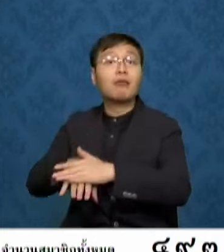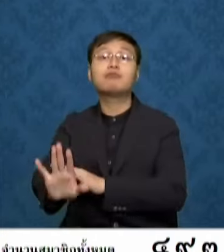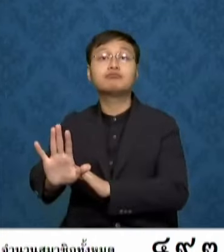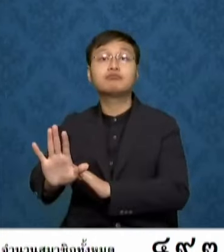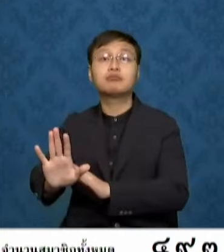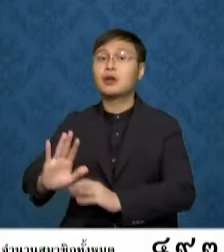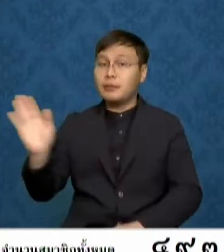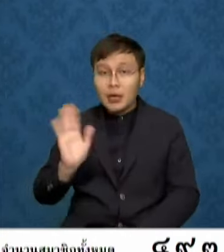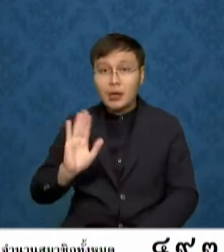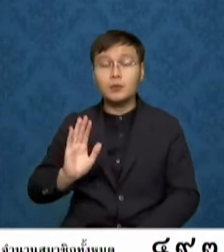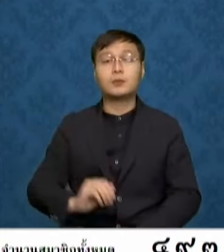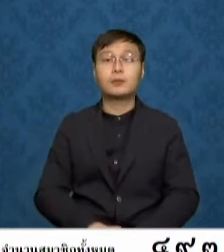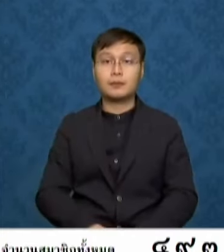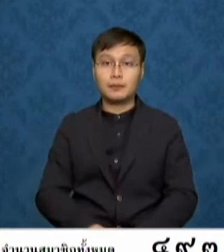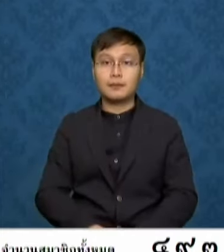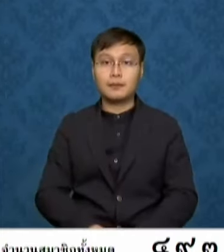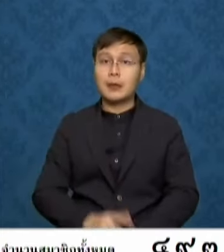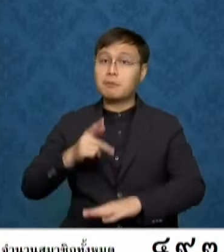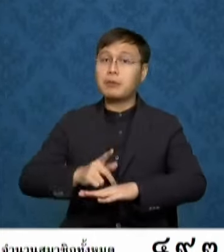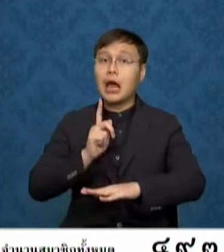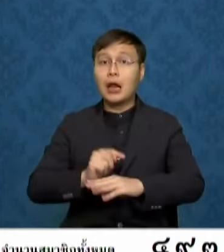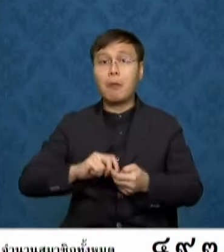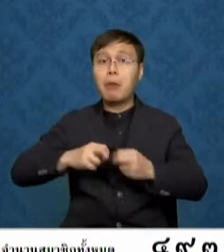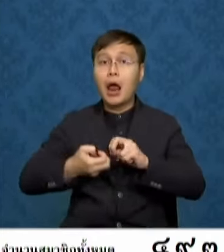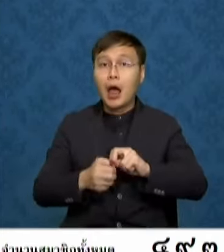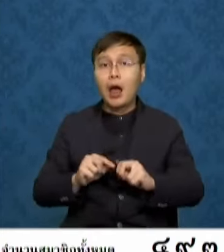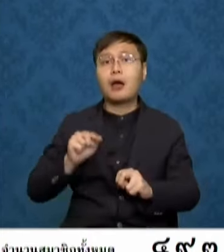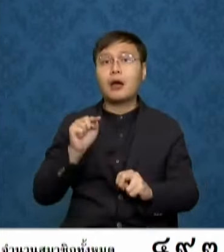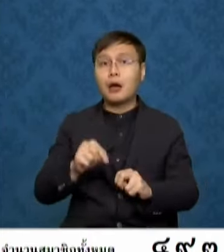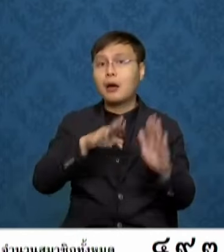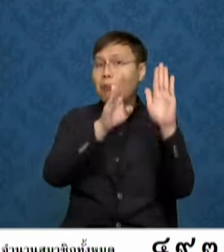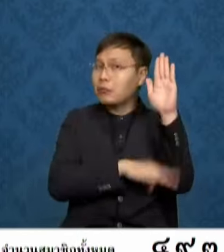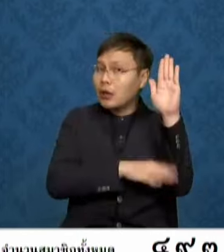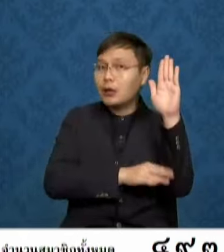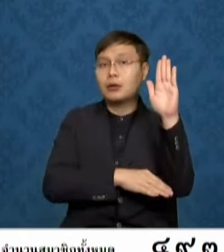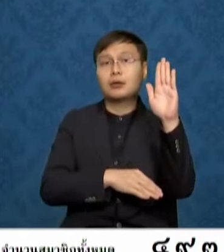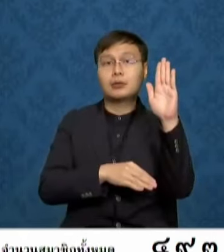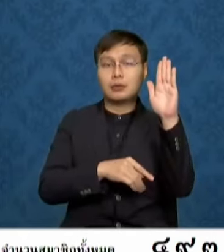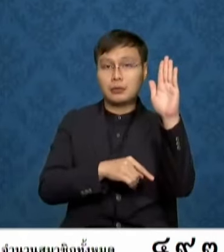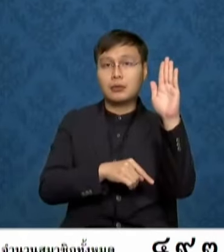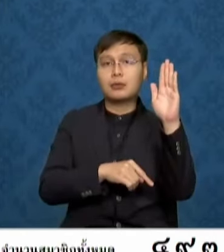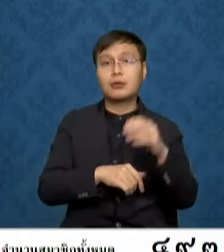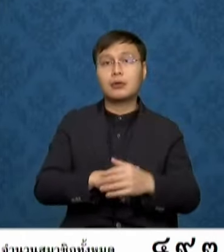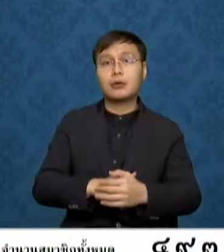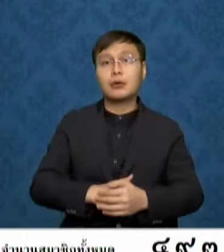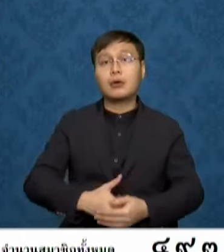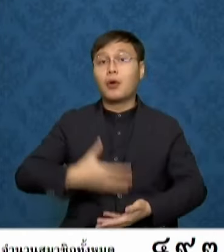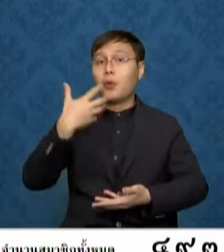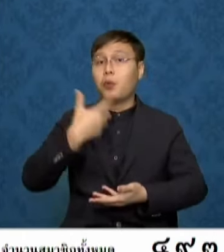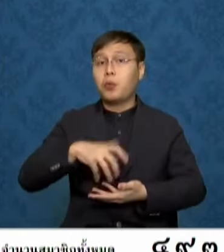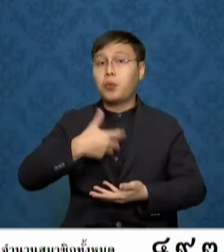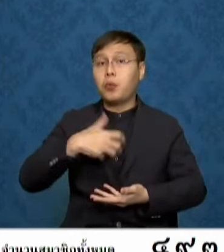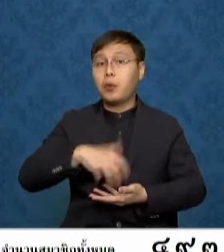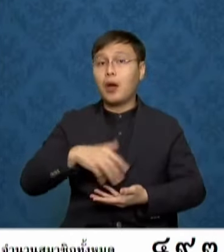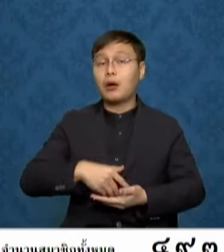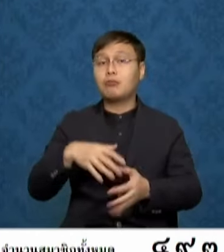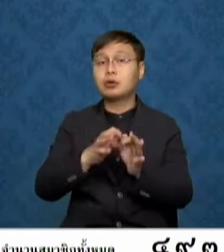ครับท่านประธานครับปัญหาความรุนแรงในจังหวัดชายแดนภาคใต้ผมพูดผมเขียนถึง